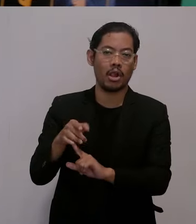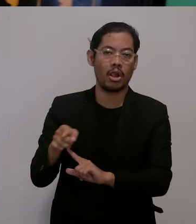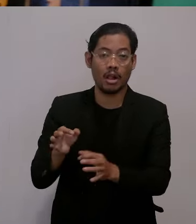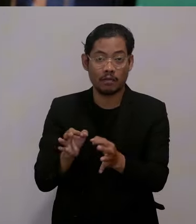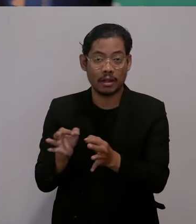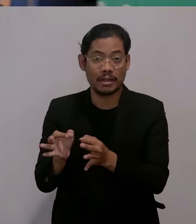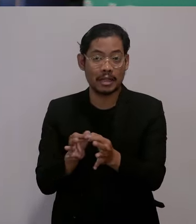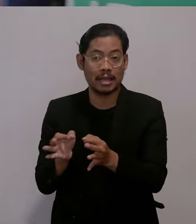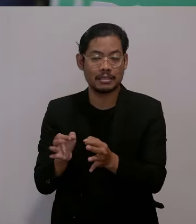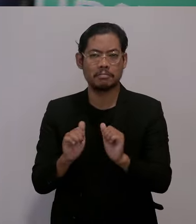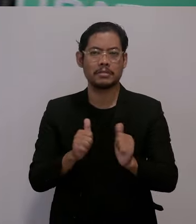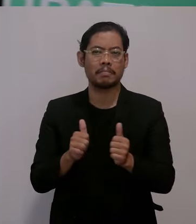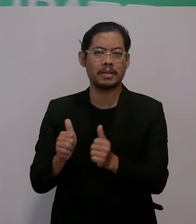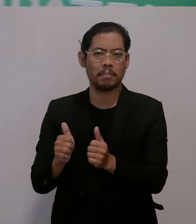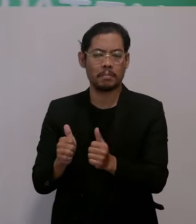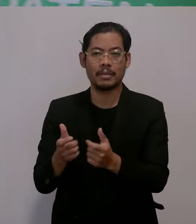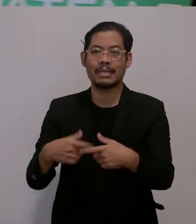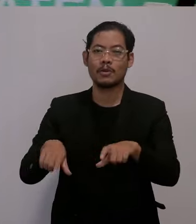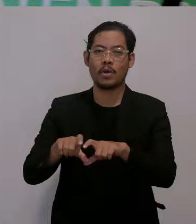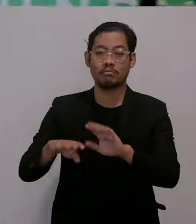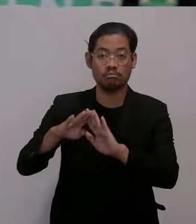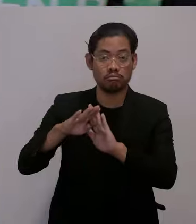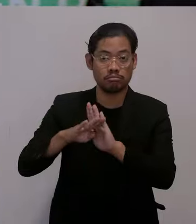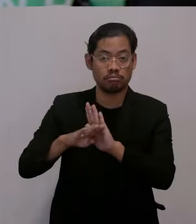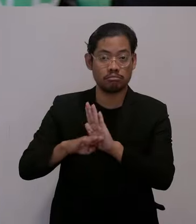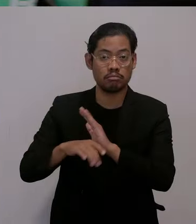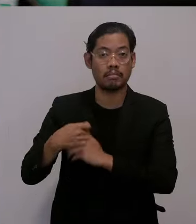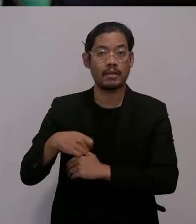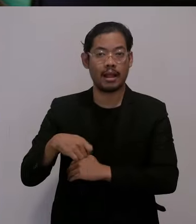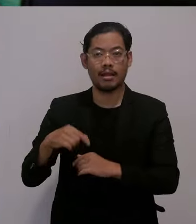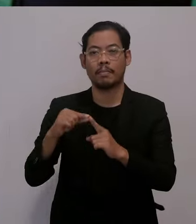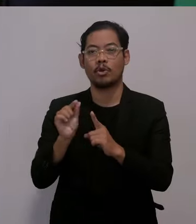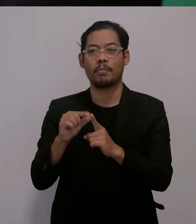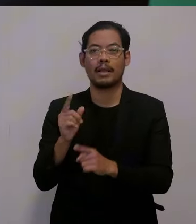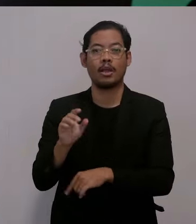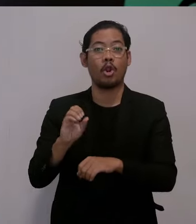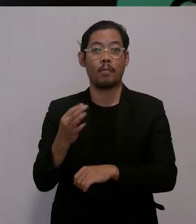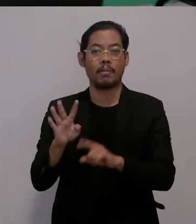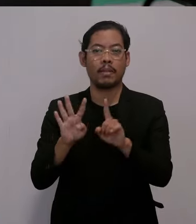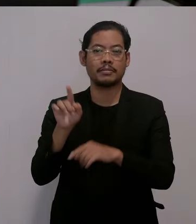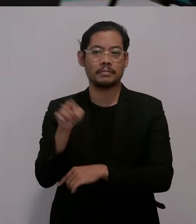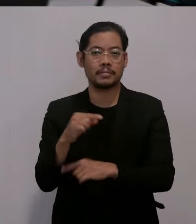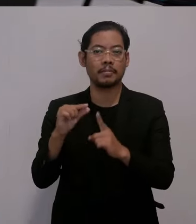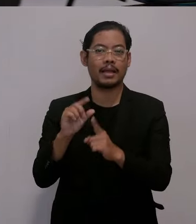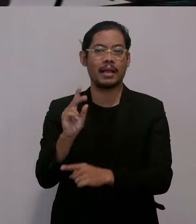menyediakan berbagai fasilitas sebagaimana diatur dalam Peraturan Menteri PUPR Nomor